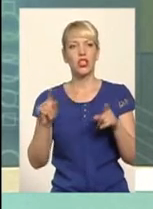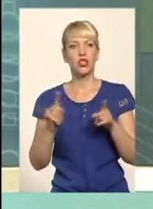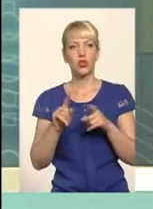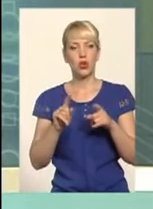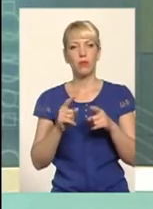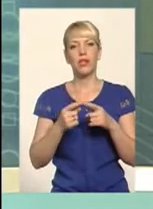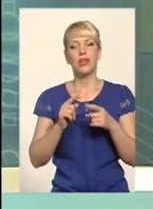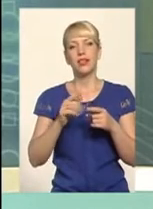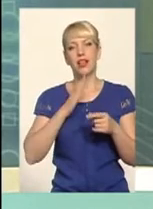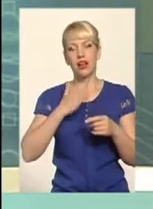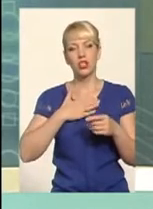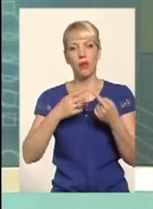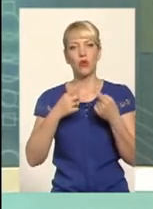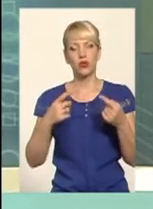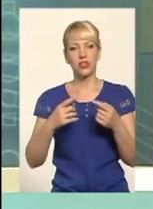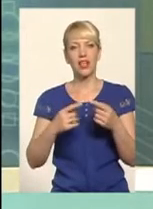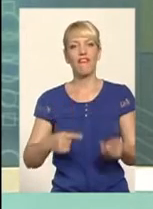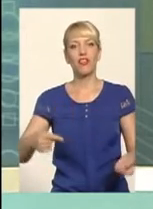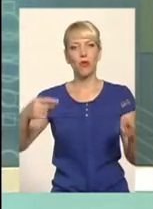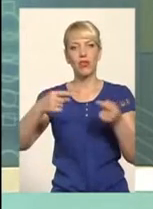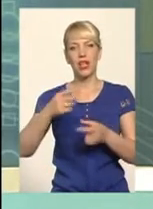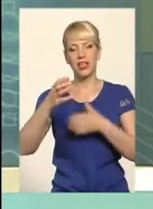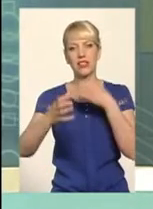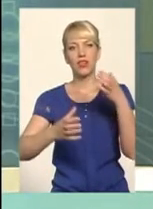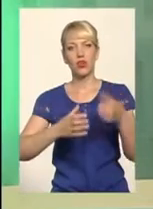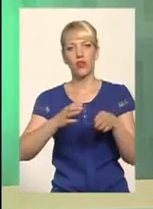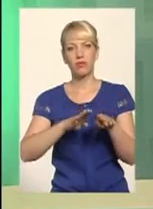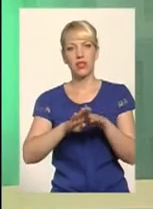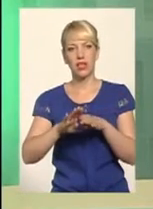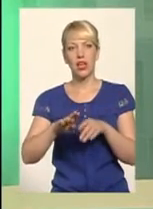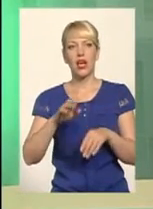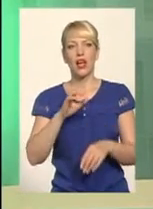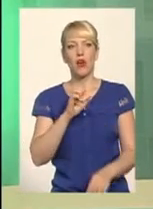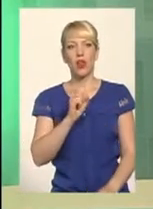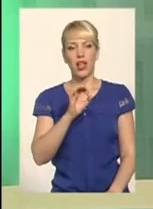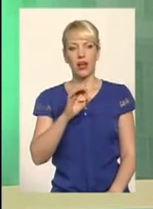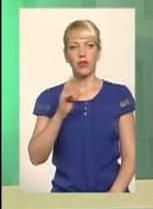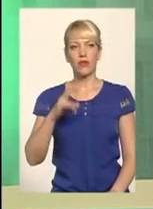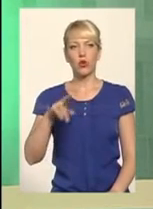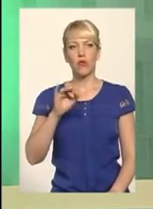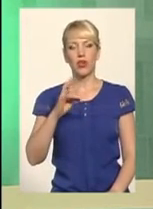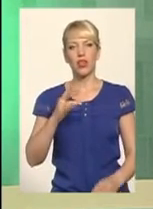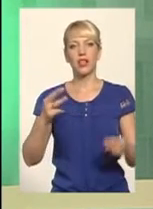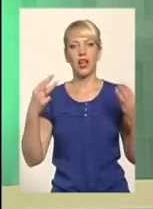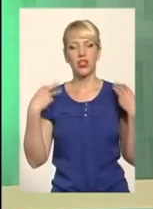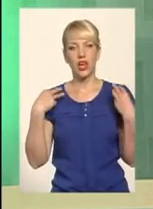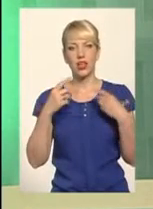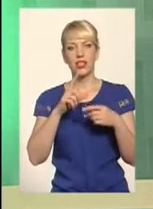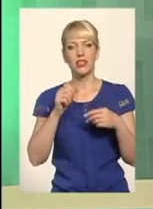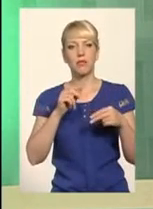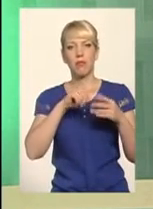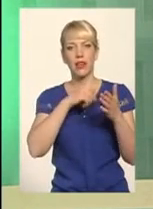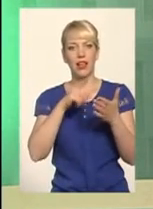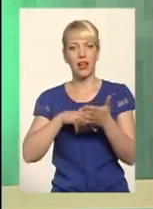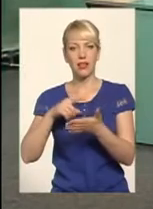світовим стандартам. А також сьогодні в нас в гостях Юрій Миколайович Вдовін, начальник відділу з питань експертизи умов праці управління держпраці в